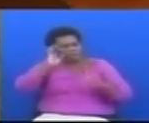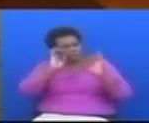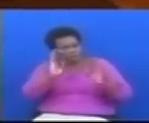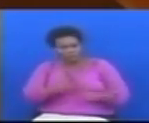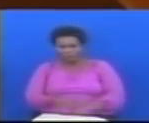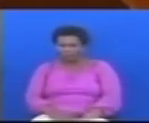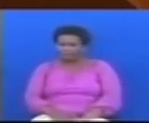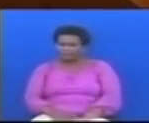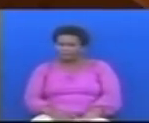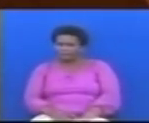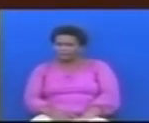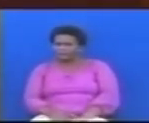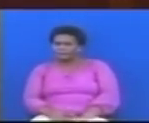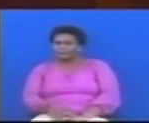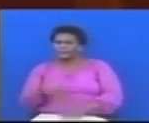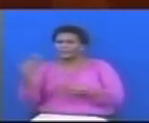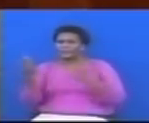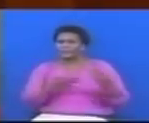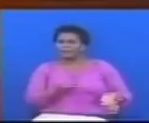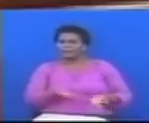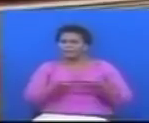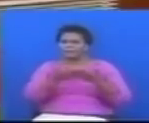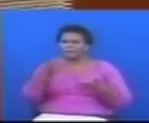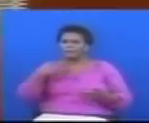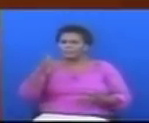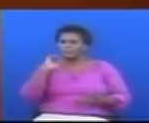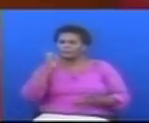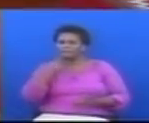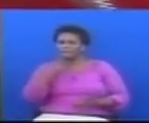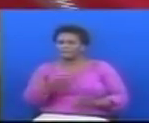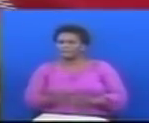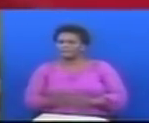Mheshimiwa Naibu Waziri Nishati, majibu.